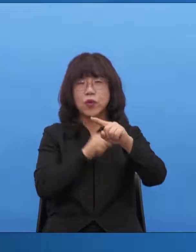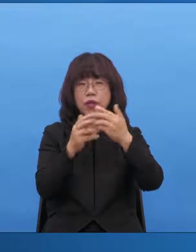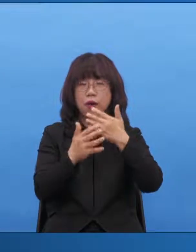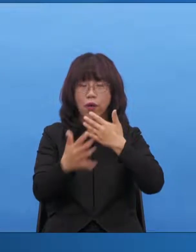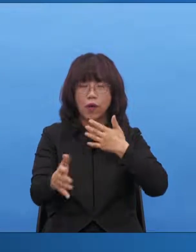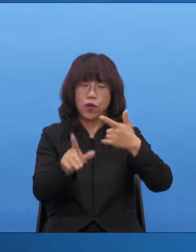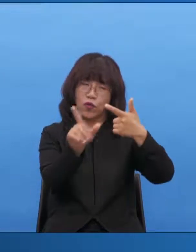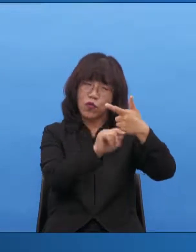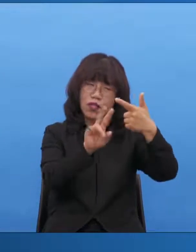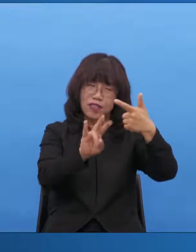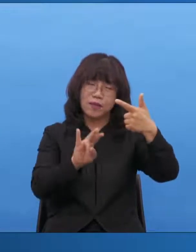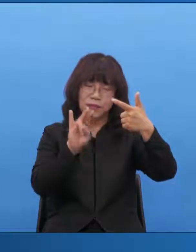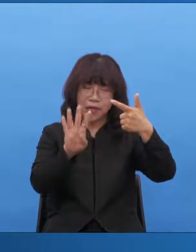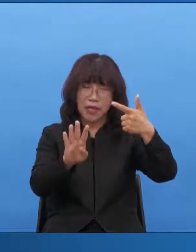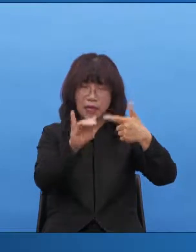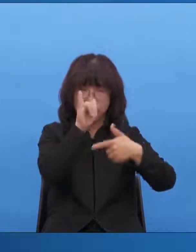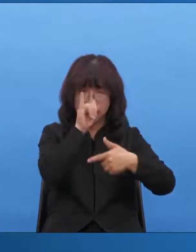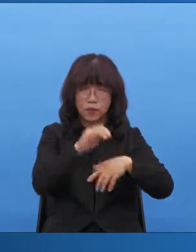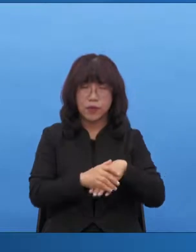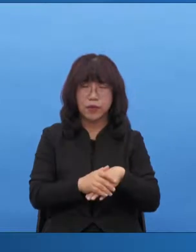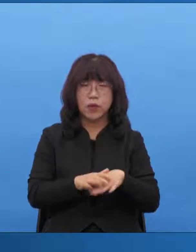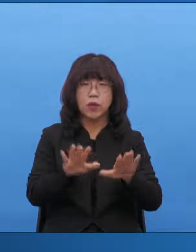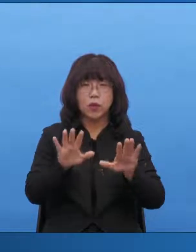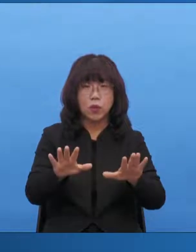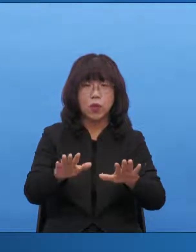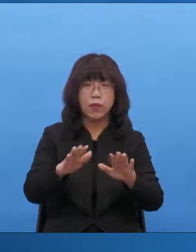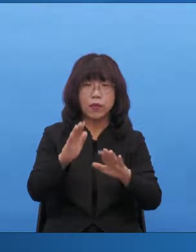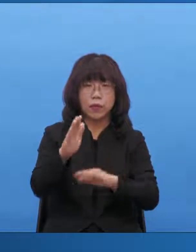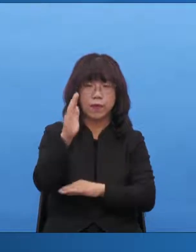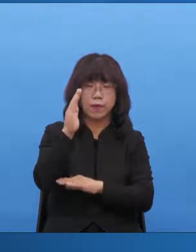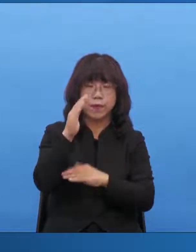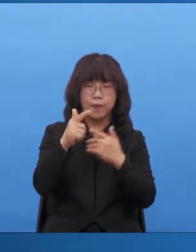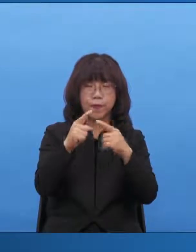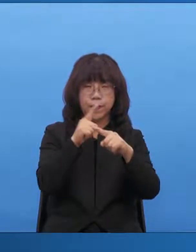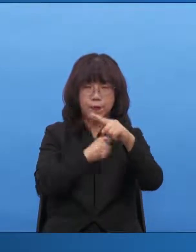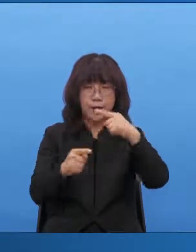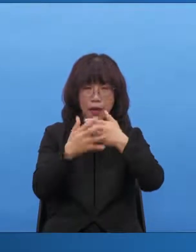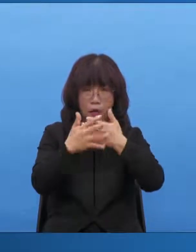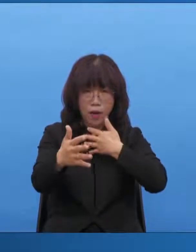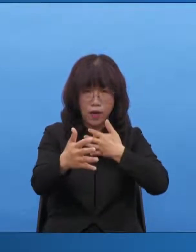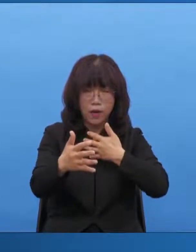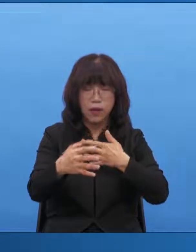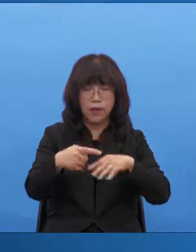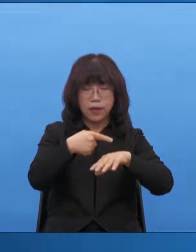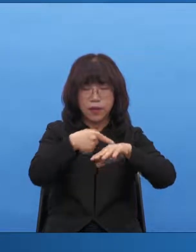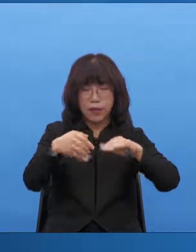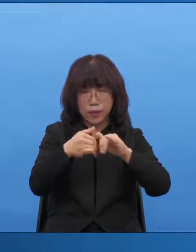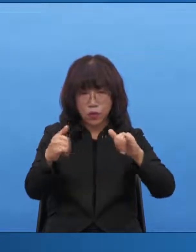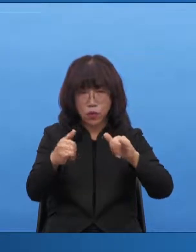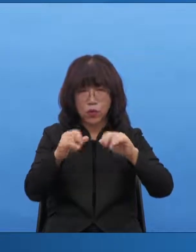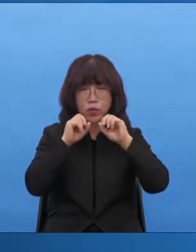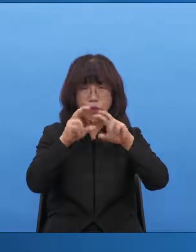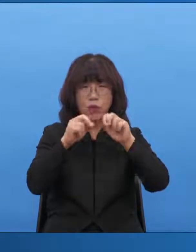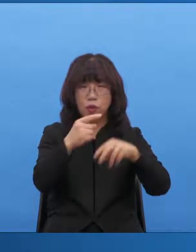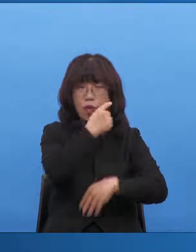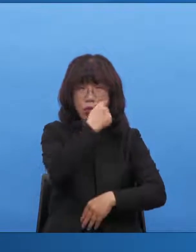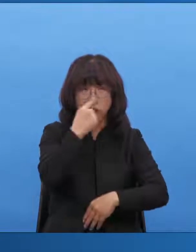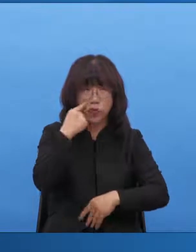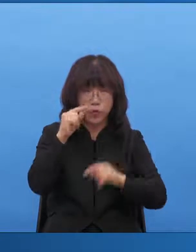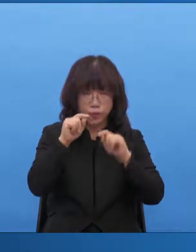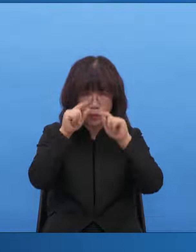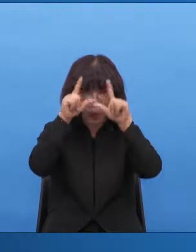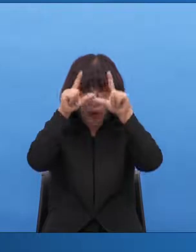24일 열립니다. 이번 대회는 다민족 선교에 눈이 열려야라는 주제로 진행됩니다.